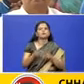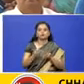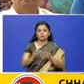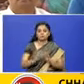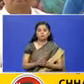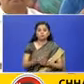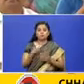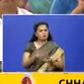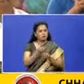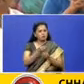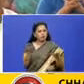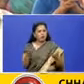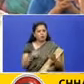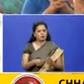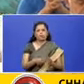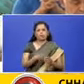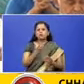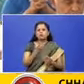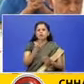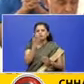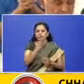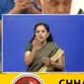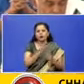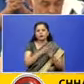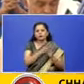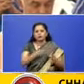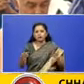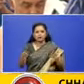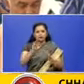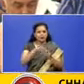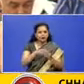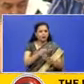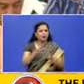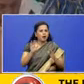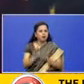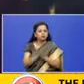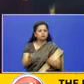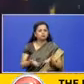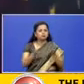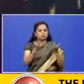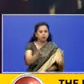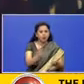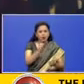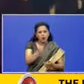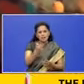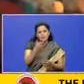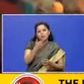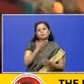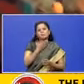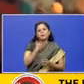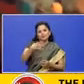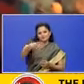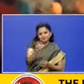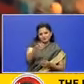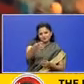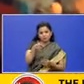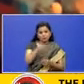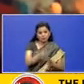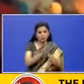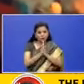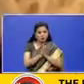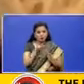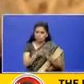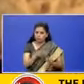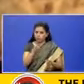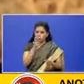के फलों और ठेकुआ का प्रसाद चढ़ाया जाता है। इसका व्रत भी किसी कठिन साधना से कम नहीं